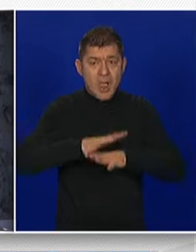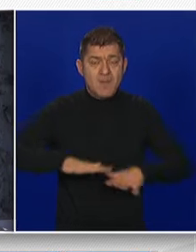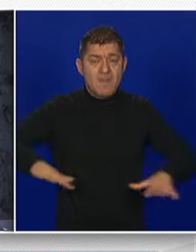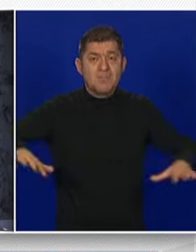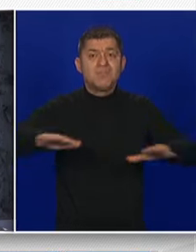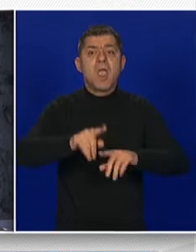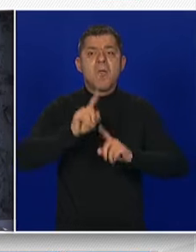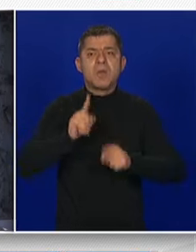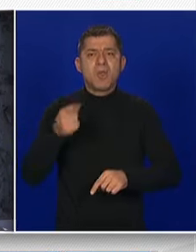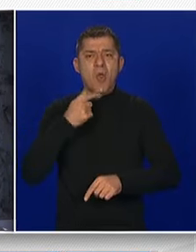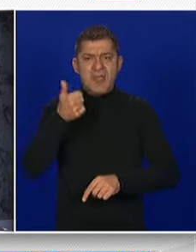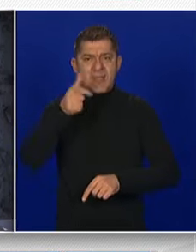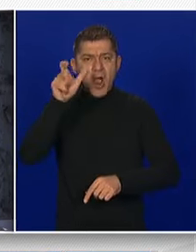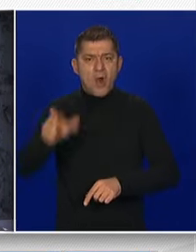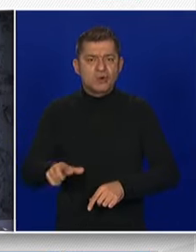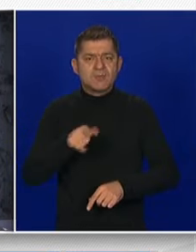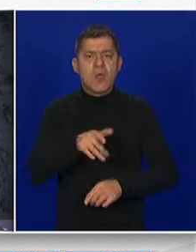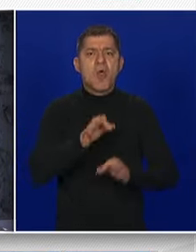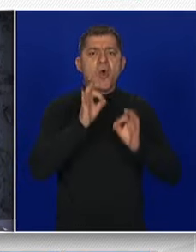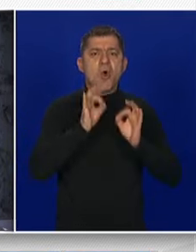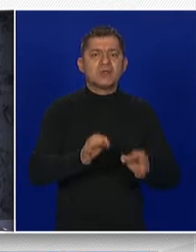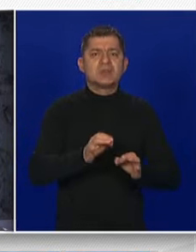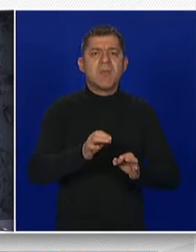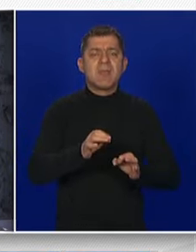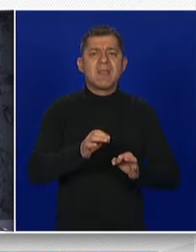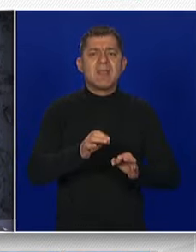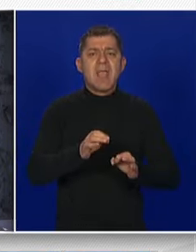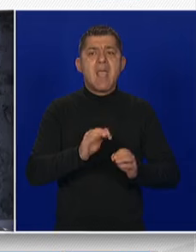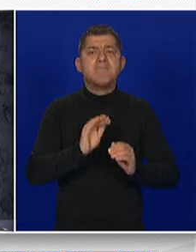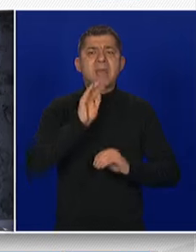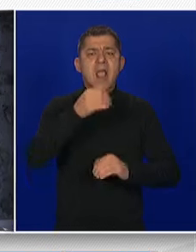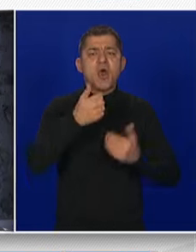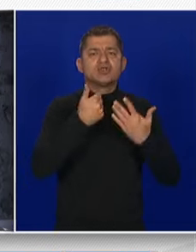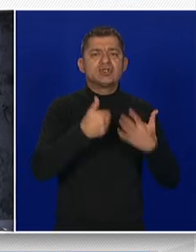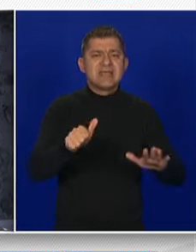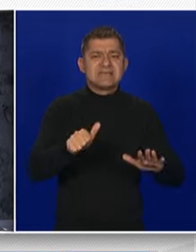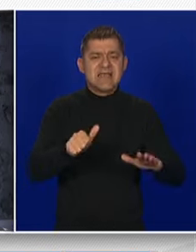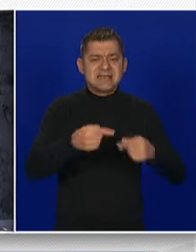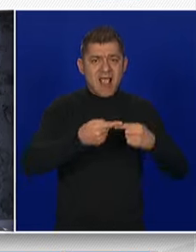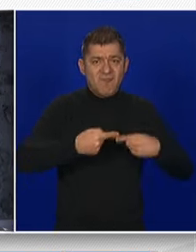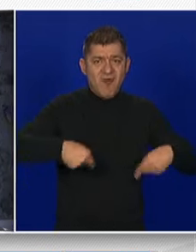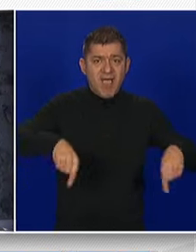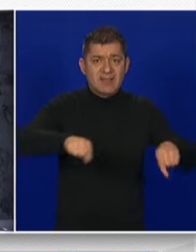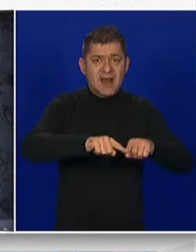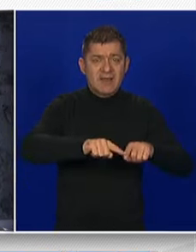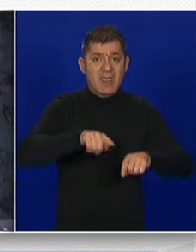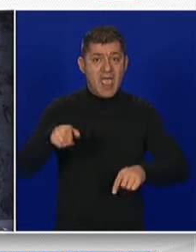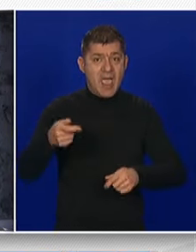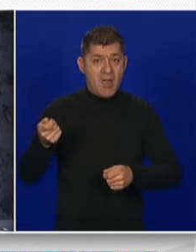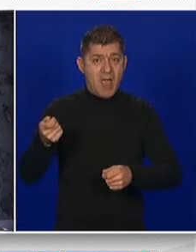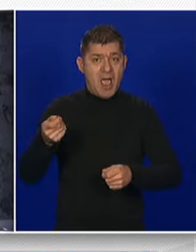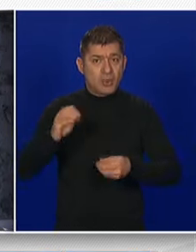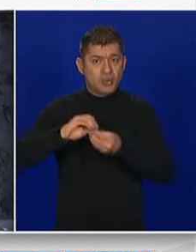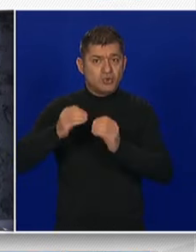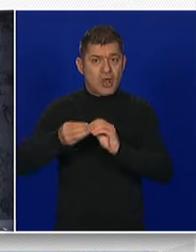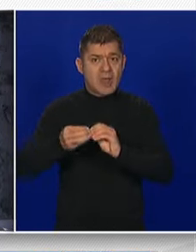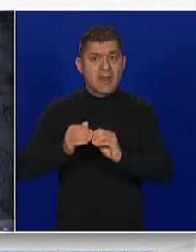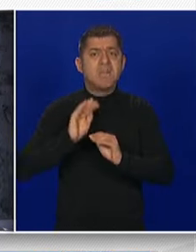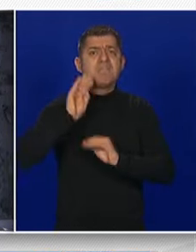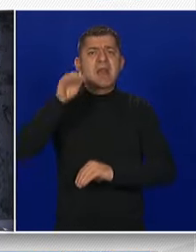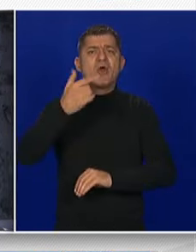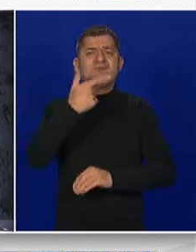kupca osigurano najmanje 16 kvadratnih metara, a za prodavaonice s više od